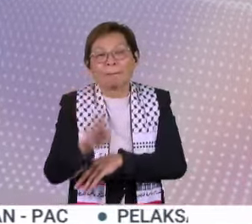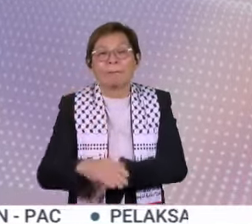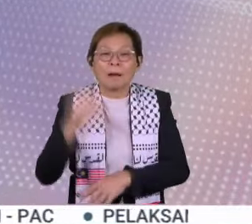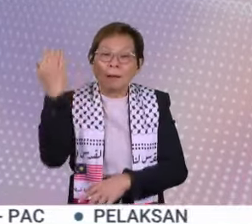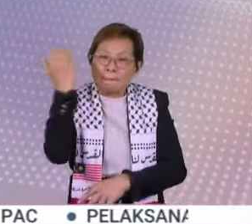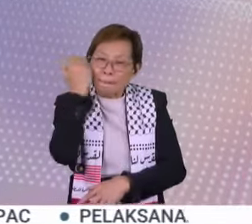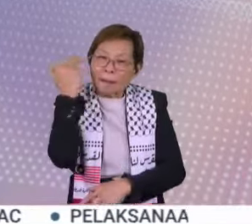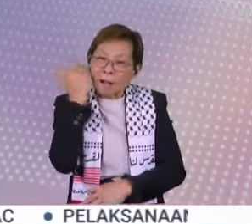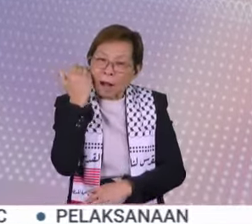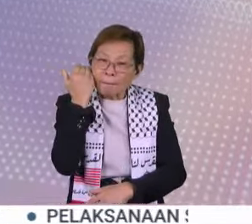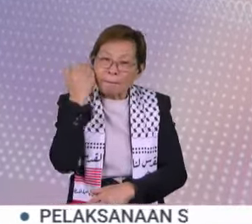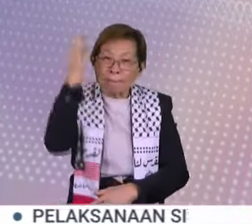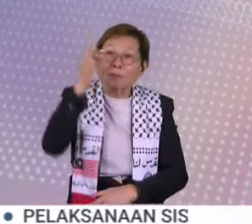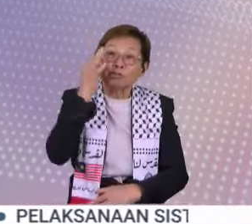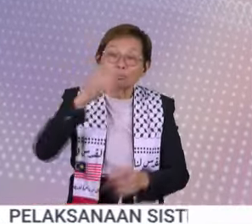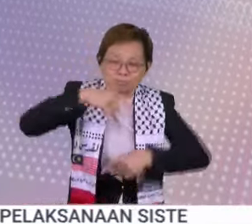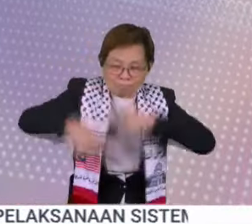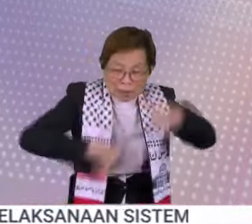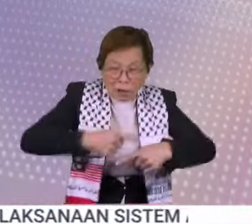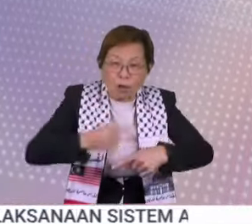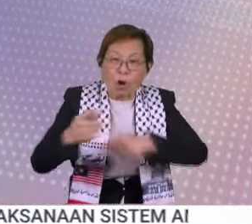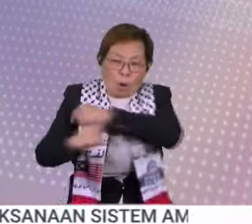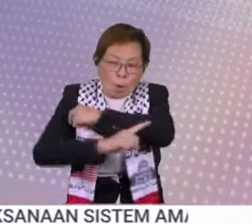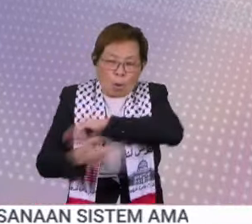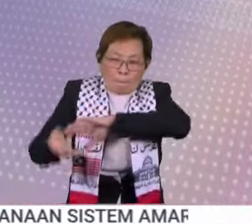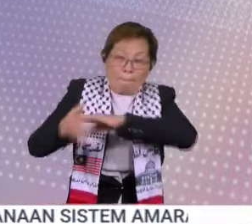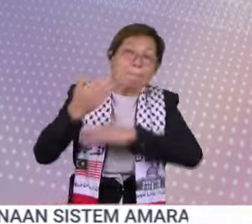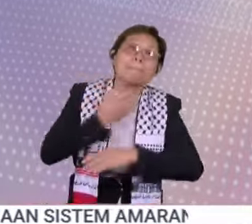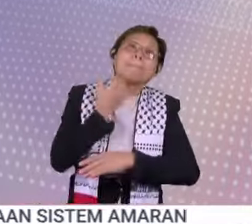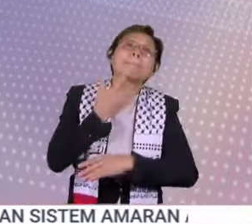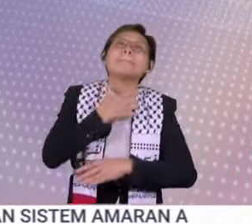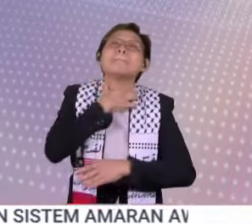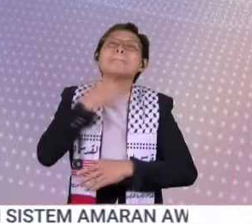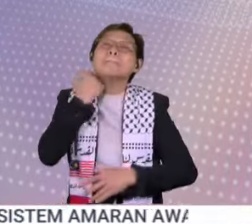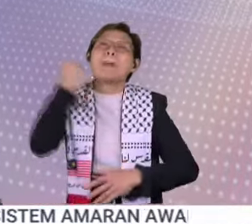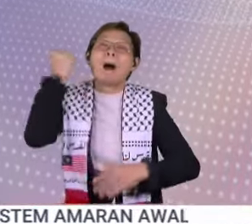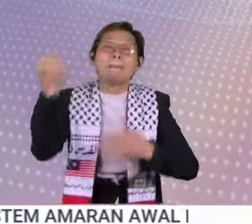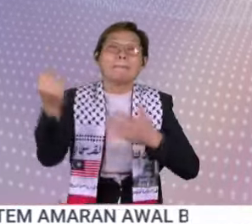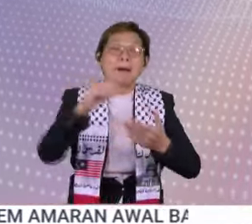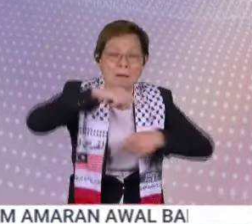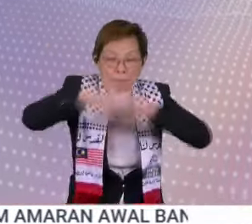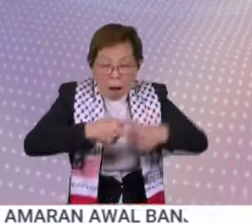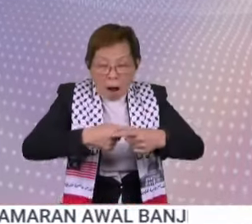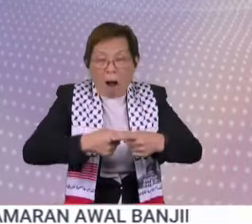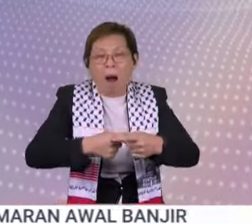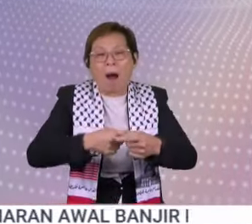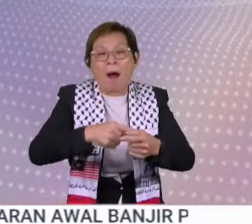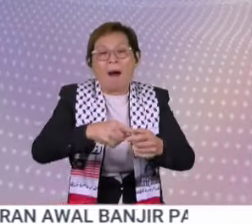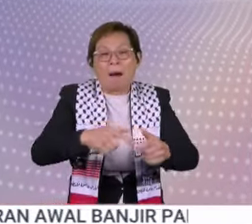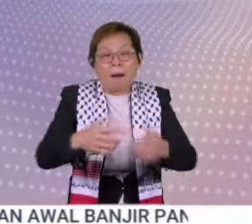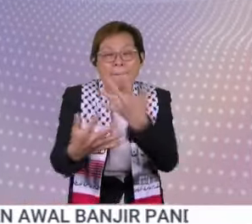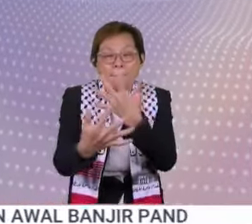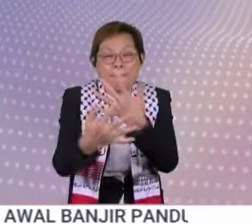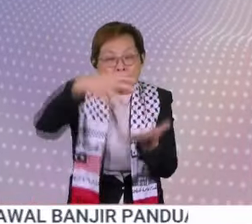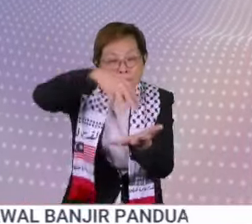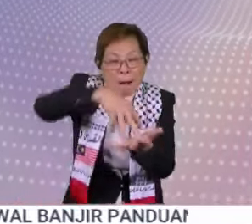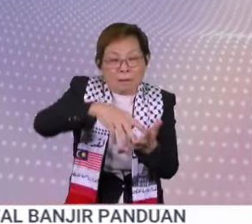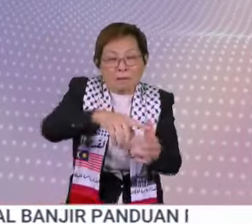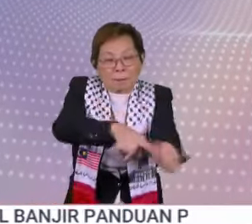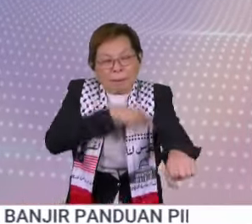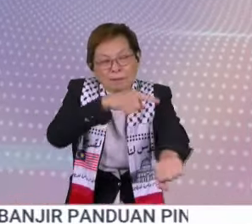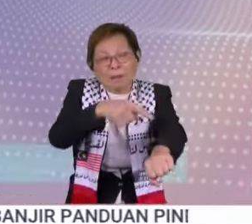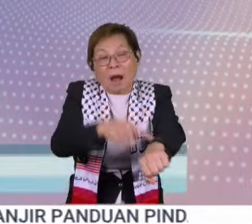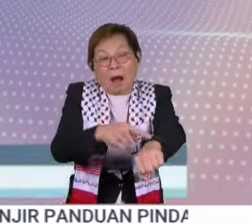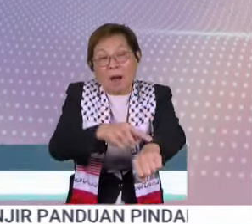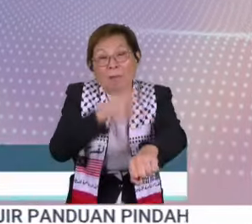Mahkamah Persekutuan menggantikan hukuman mati dan penjara sepanjang hayat terhadap 11 banduan yang disabitkan